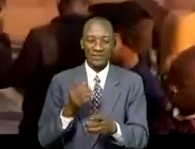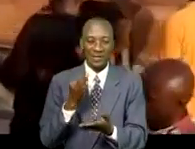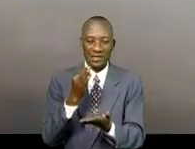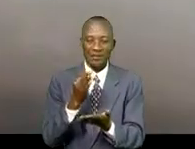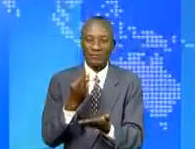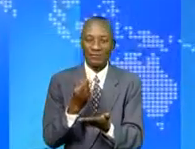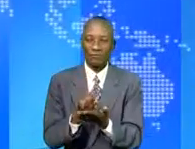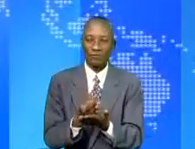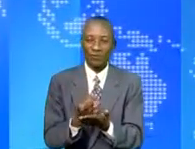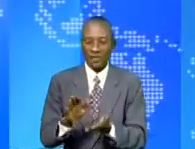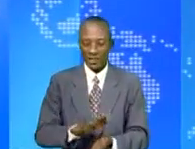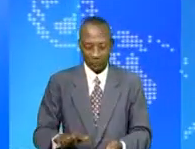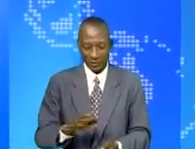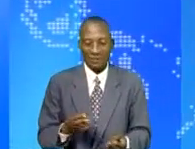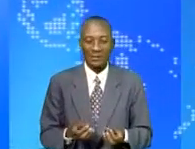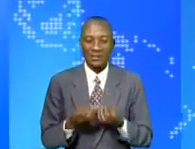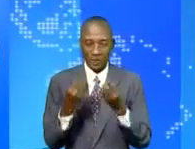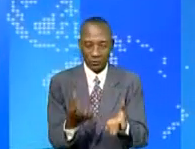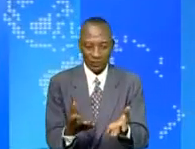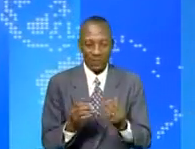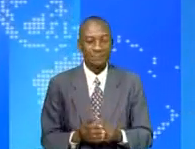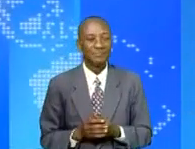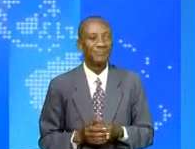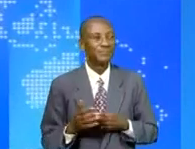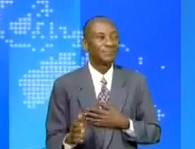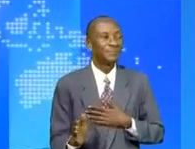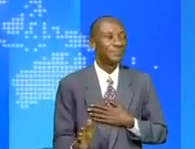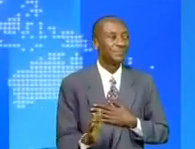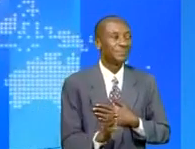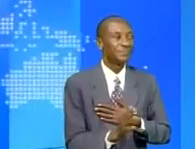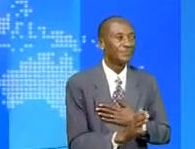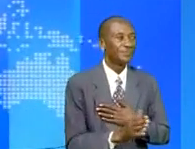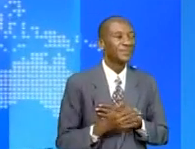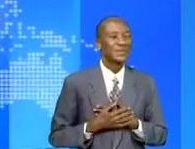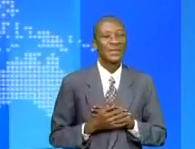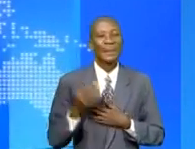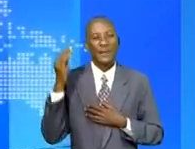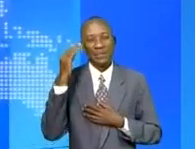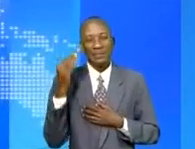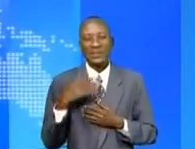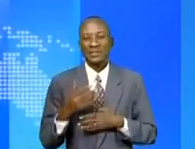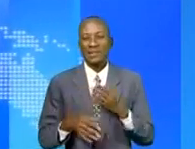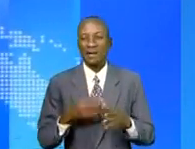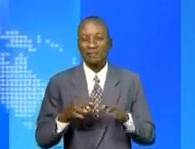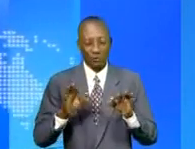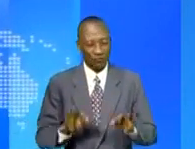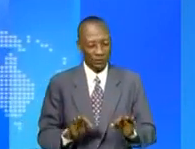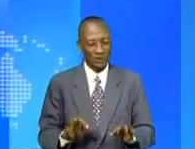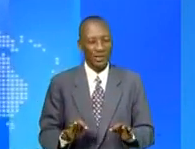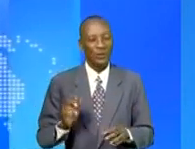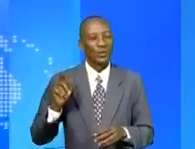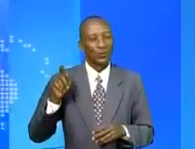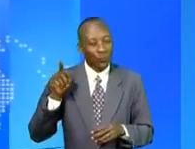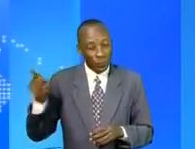provincial. Une bouffée d'oxygène du ministre des Affaires foncières à la Gécamine dans le Haut-Katanga,